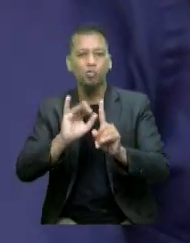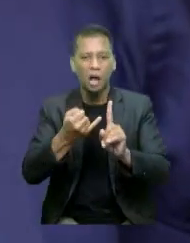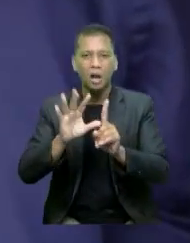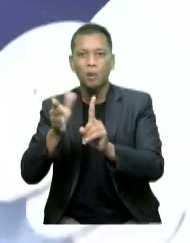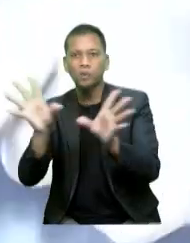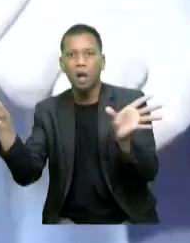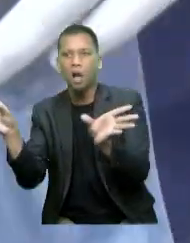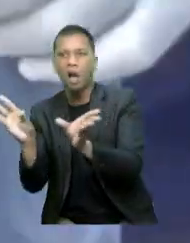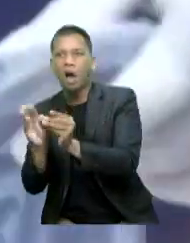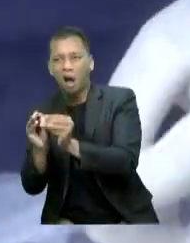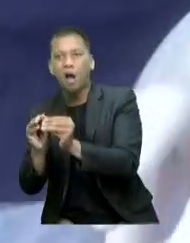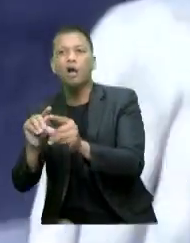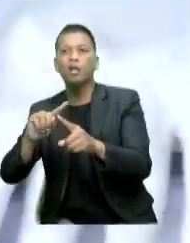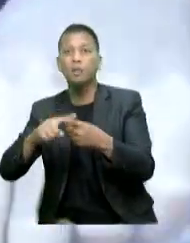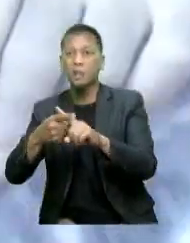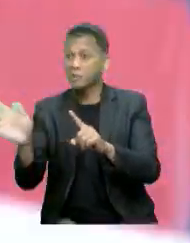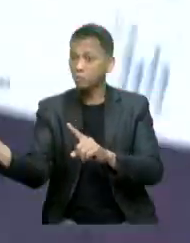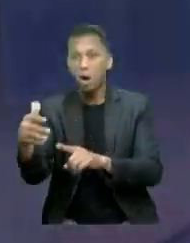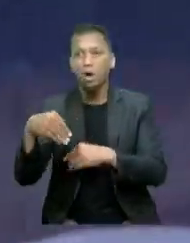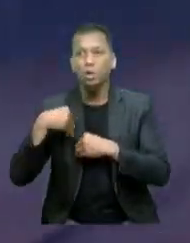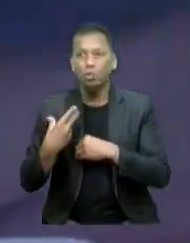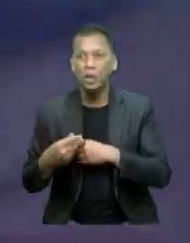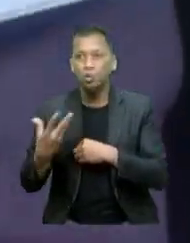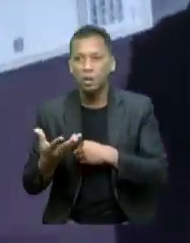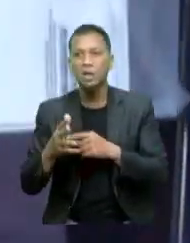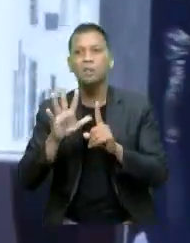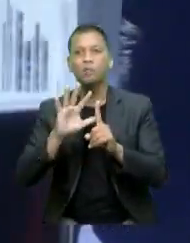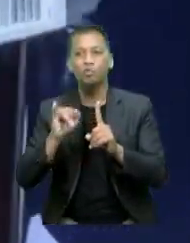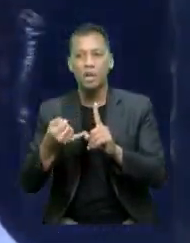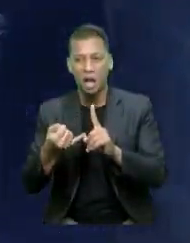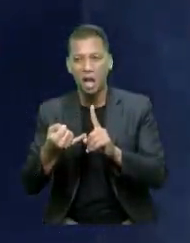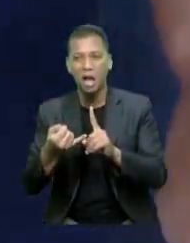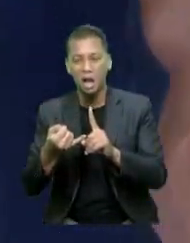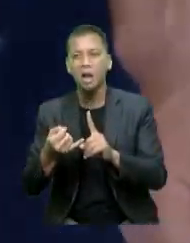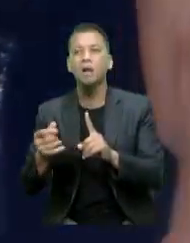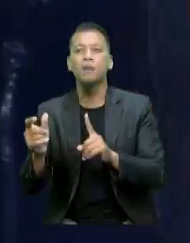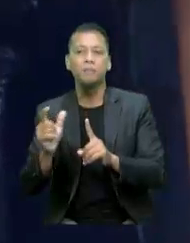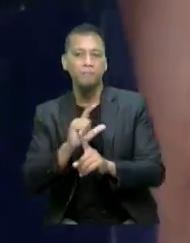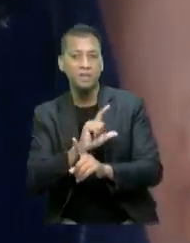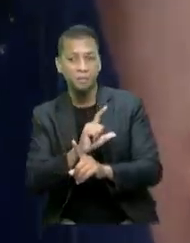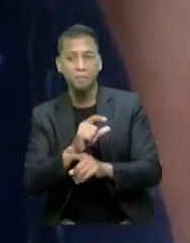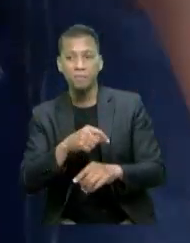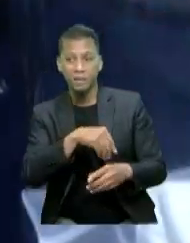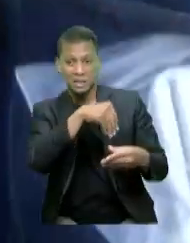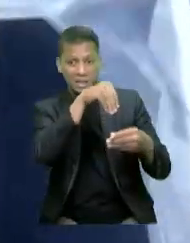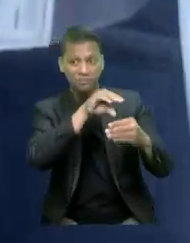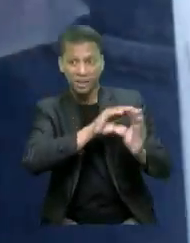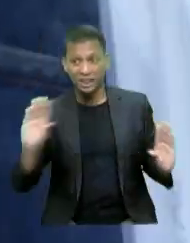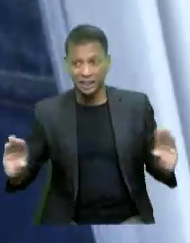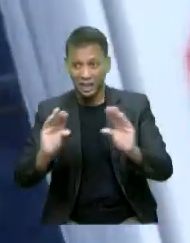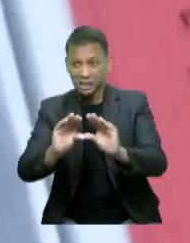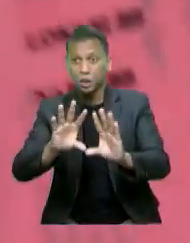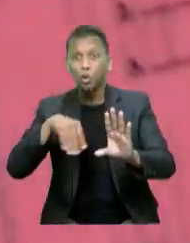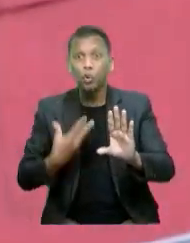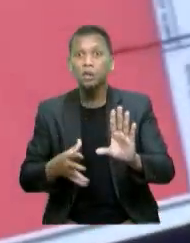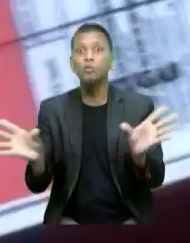teman-temannya. Sementara kerugian investasi kripto mencapai 80 juta rupiah. Kalut dengan kondisi tersebut, pelaku pun